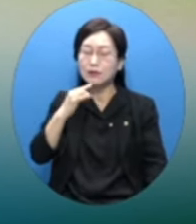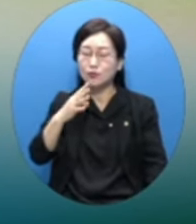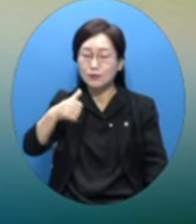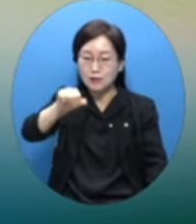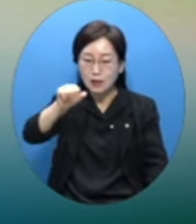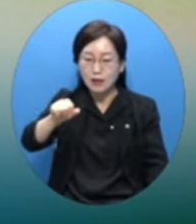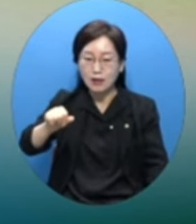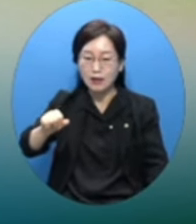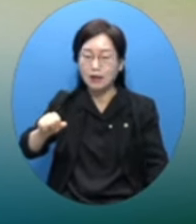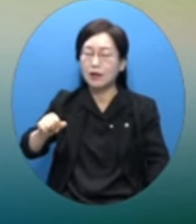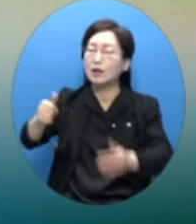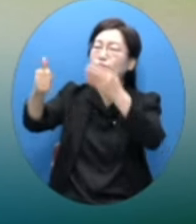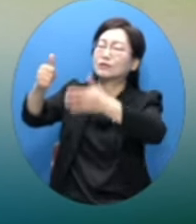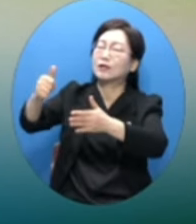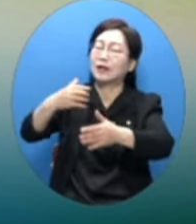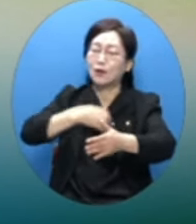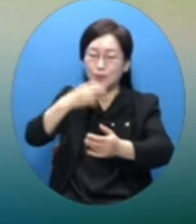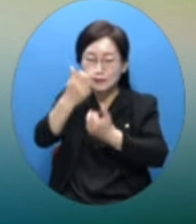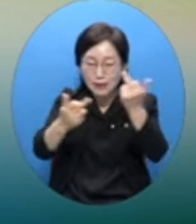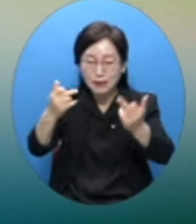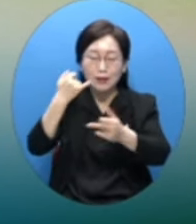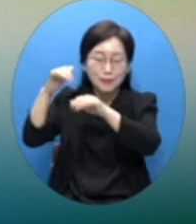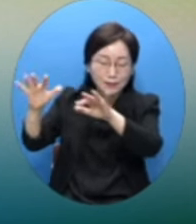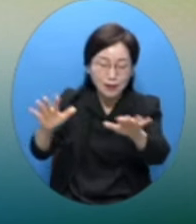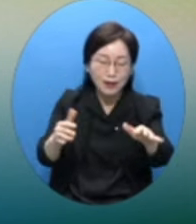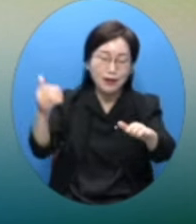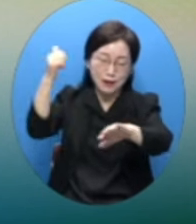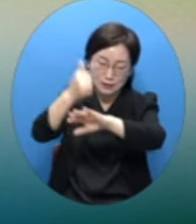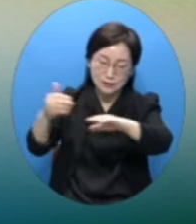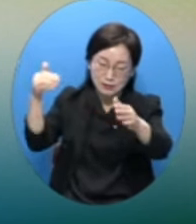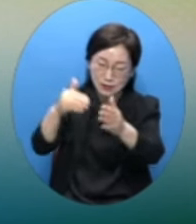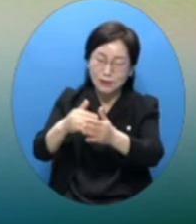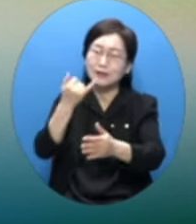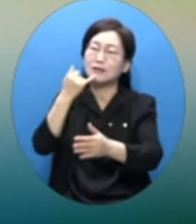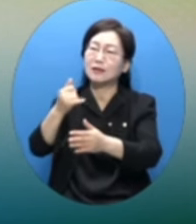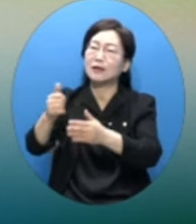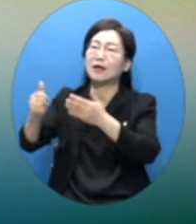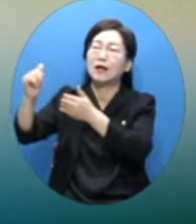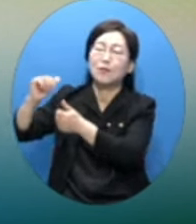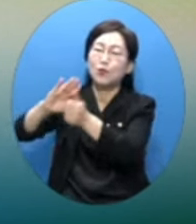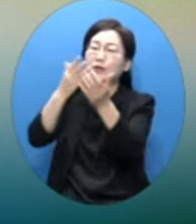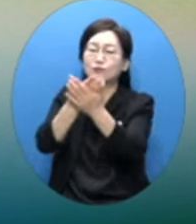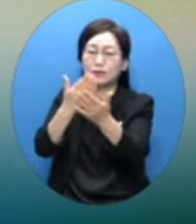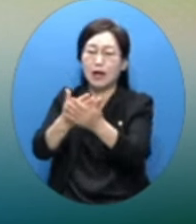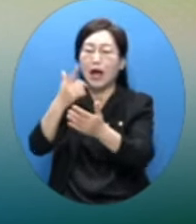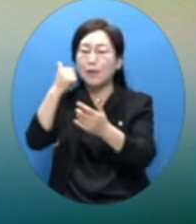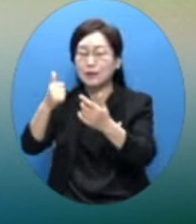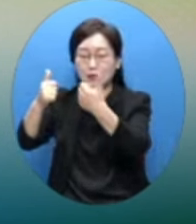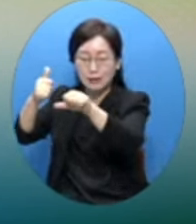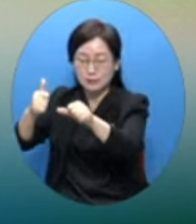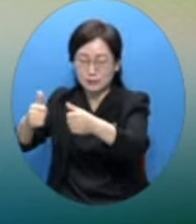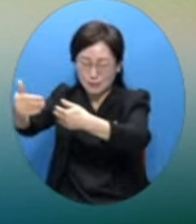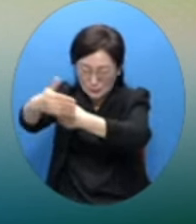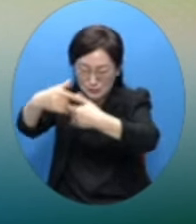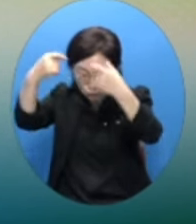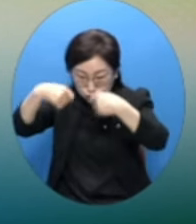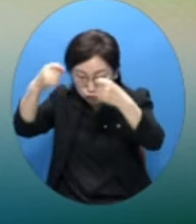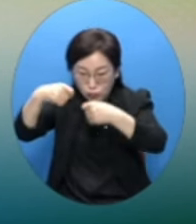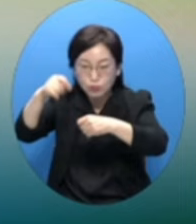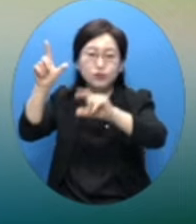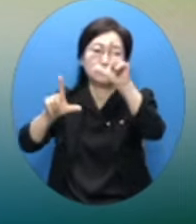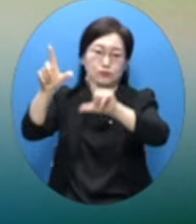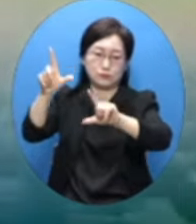부탁했지요. 험한 산도 괜찮고 바닷것도 괜찮으니 나를 보내달라고요. 아버지와 아들은 한참을 끌어안고 울었습니다.